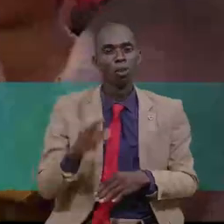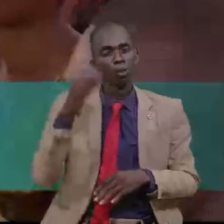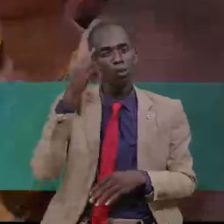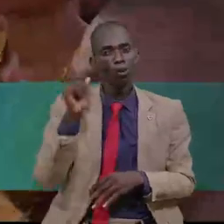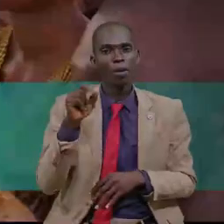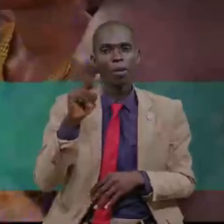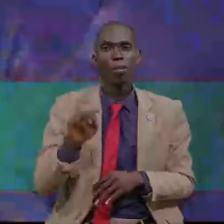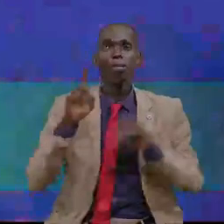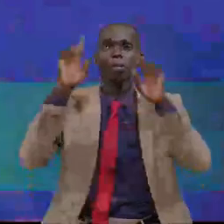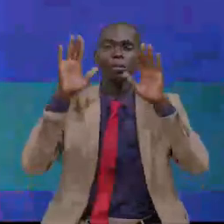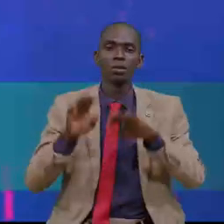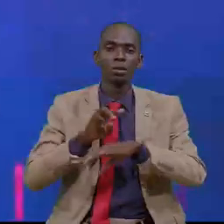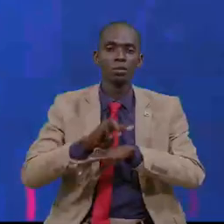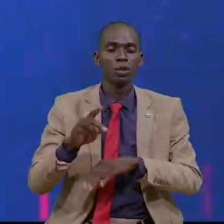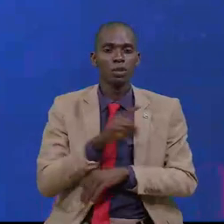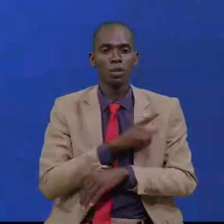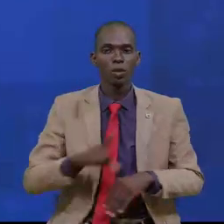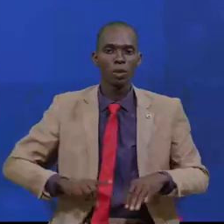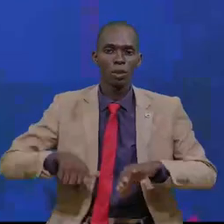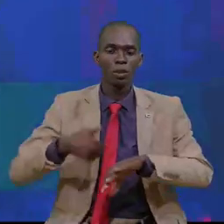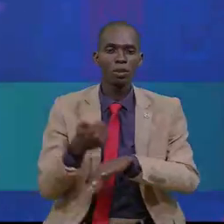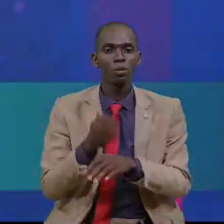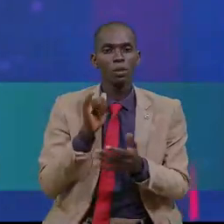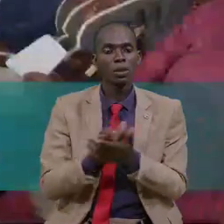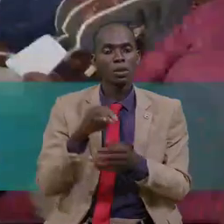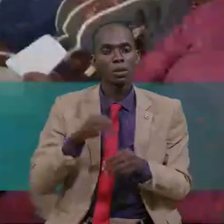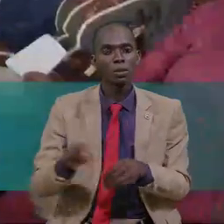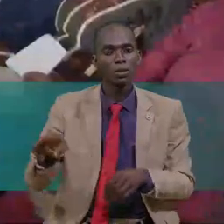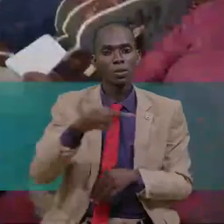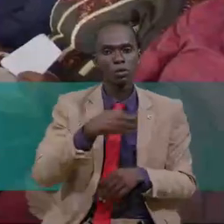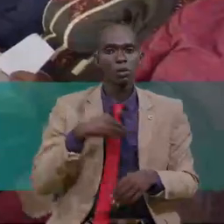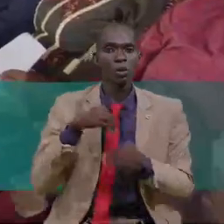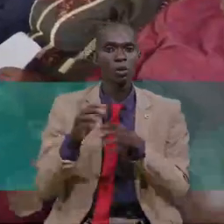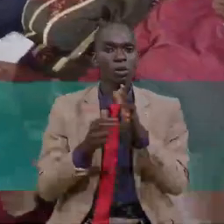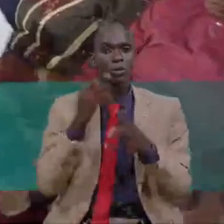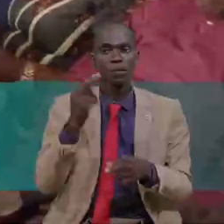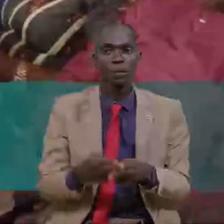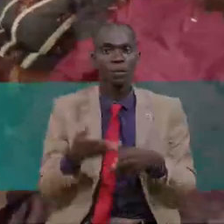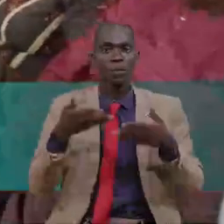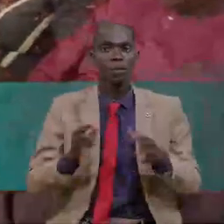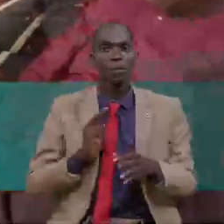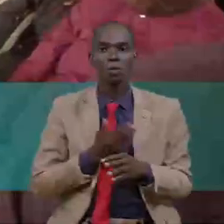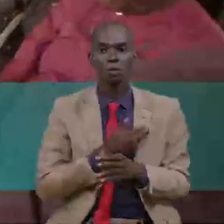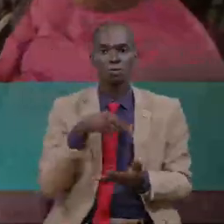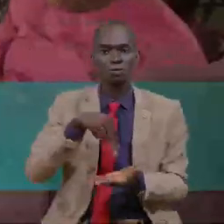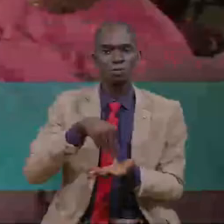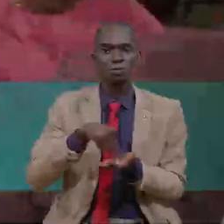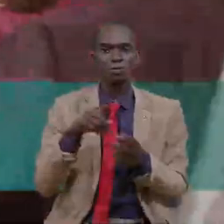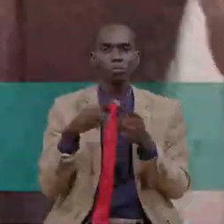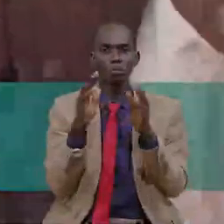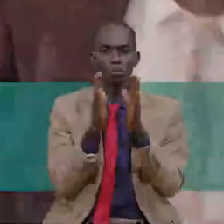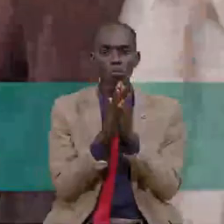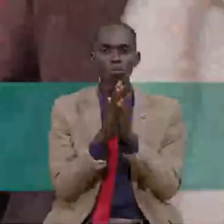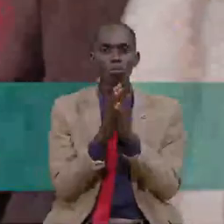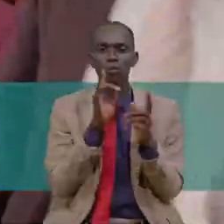ministère excellent. Le Seigneur le confirme dans chacune de nos vies au nom de Jésus. Tenons-nous debout,